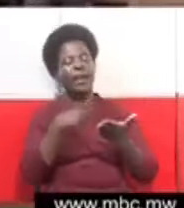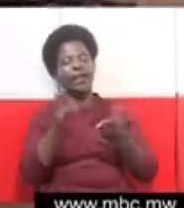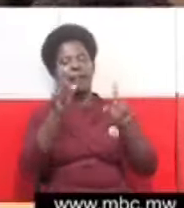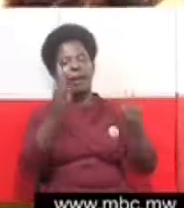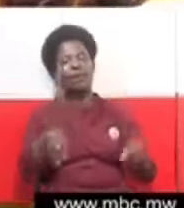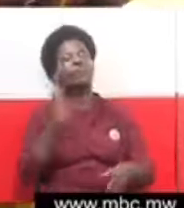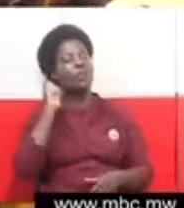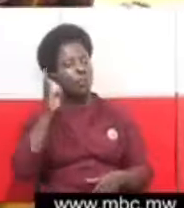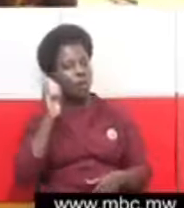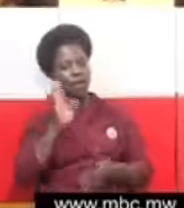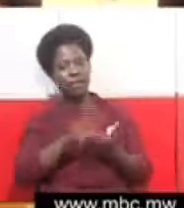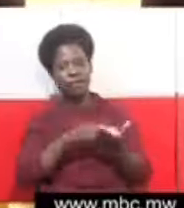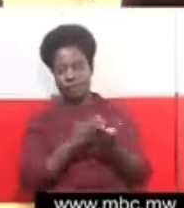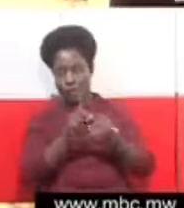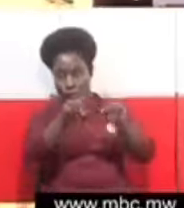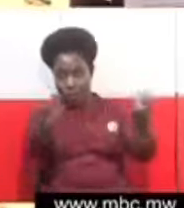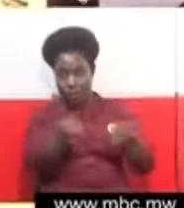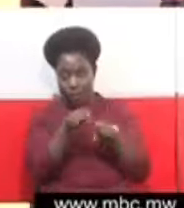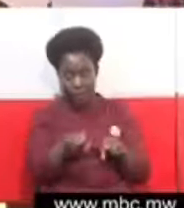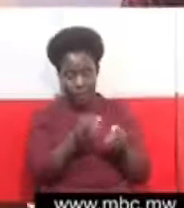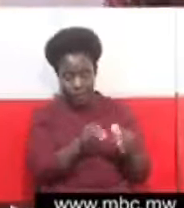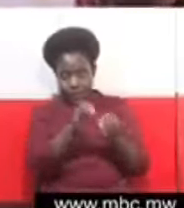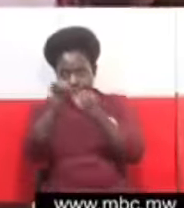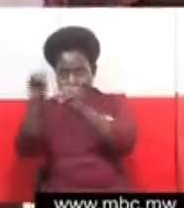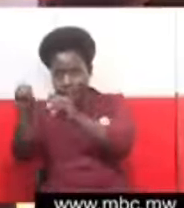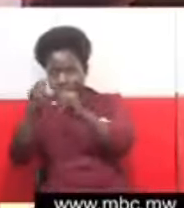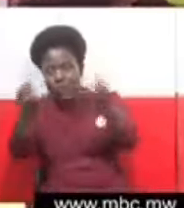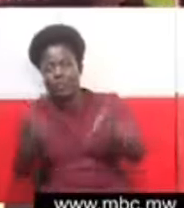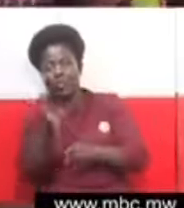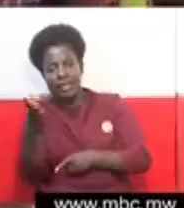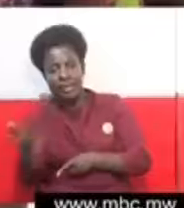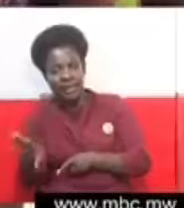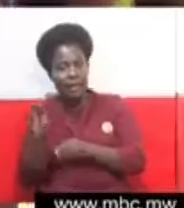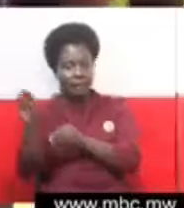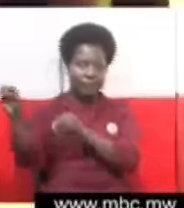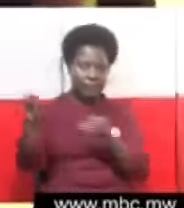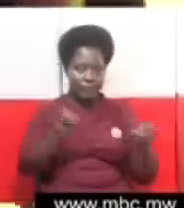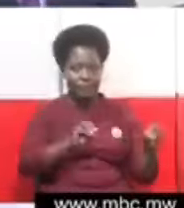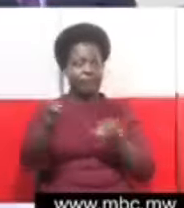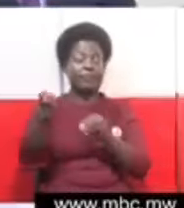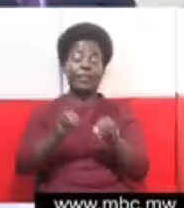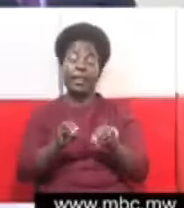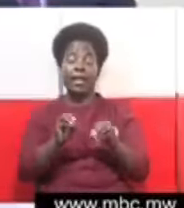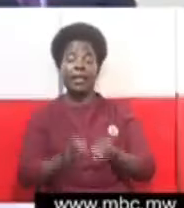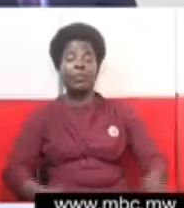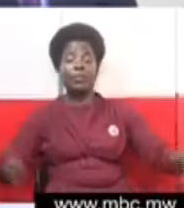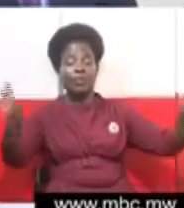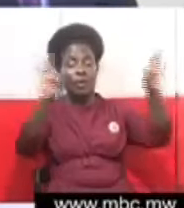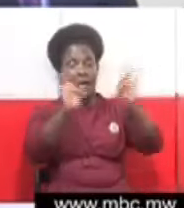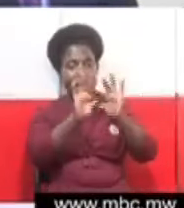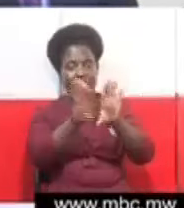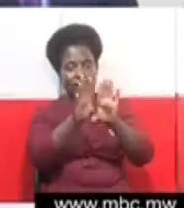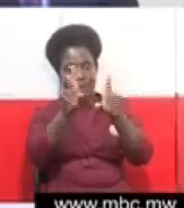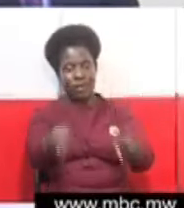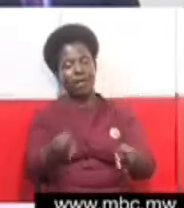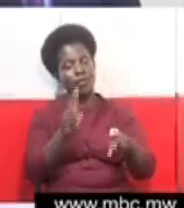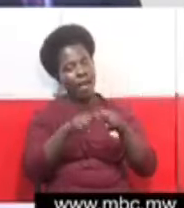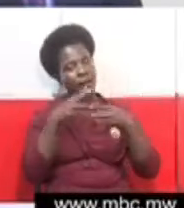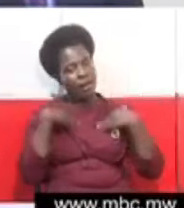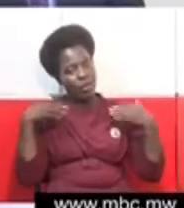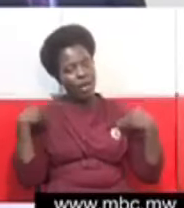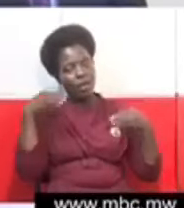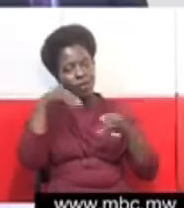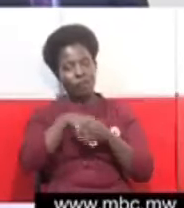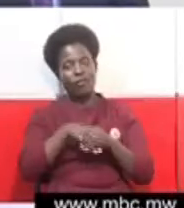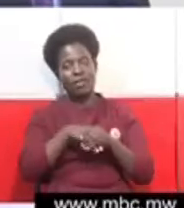pano kwatsala masiku 427 okha kuti chisankhochi chichitike chomwe anthu asakhale ndi mwayo ovotera